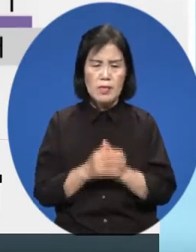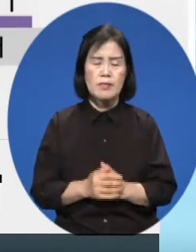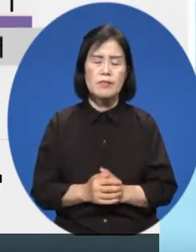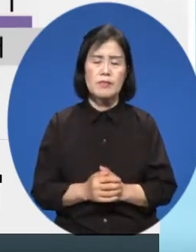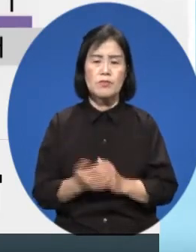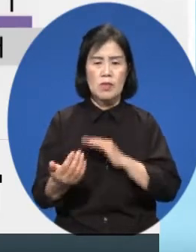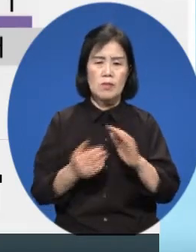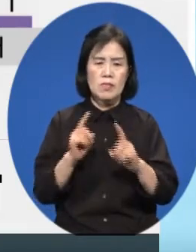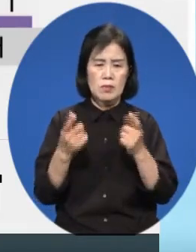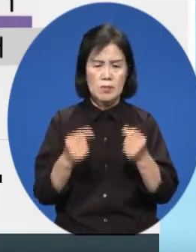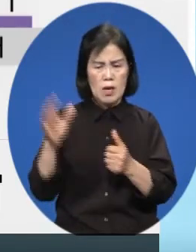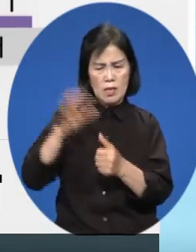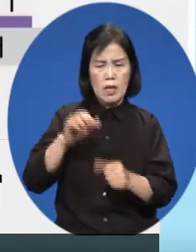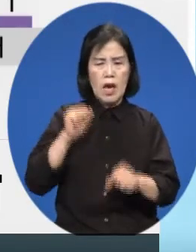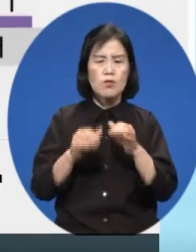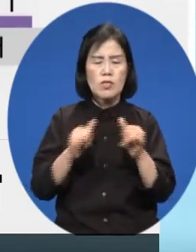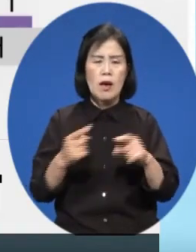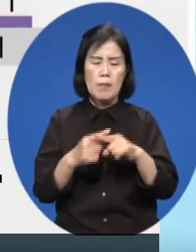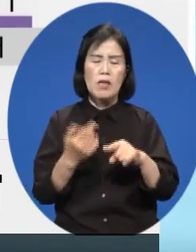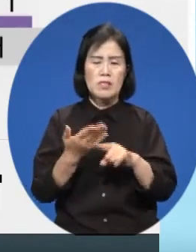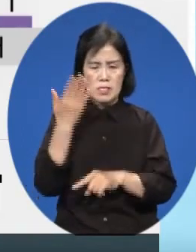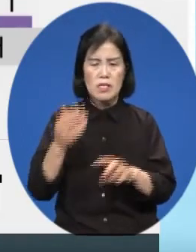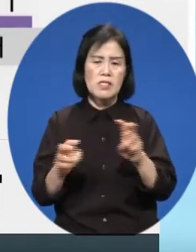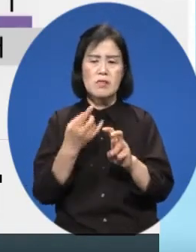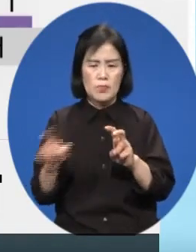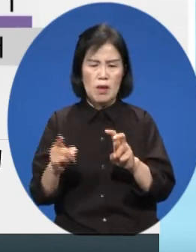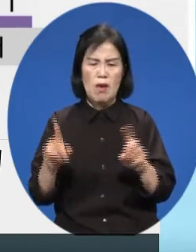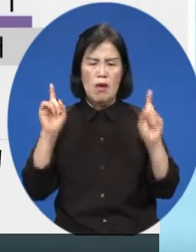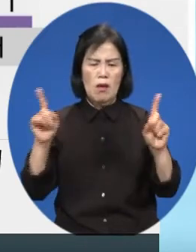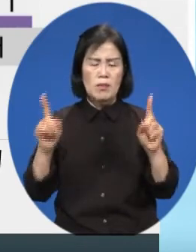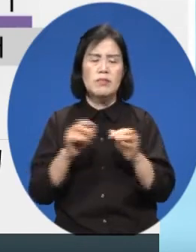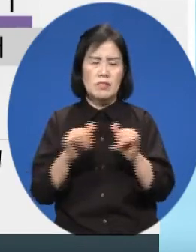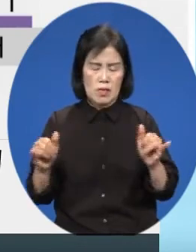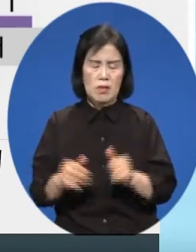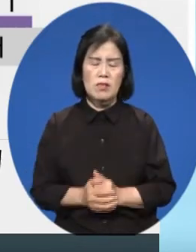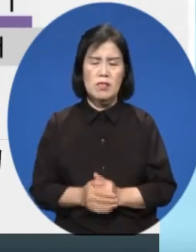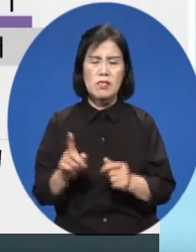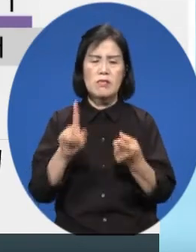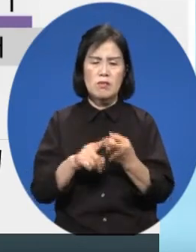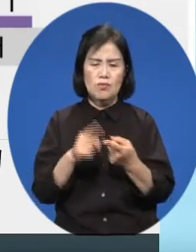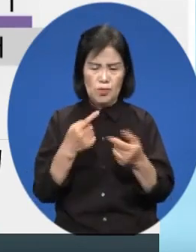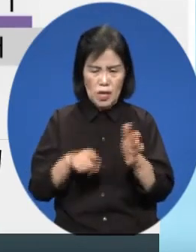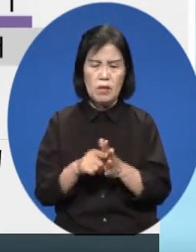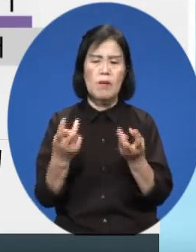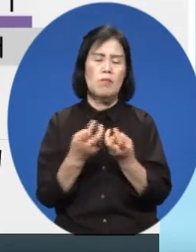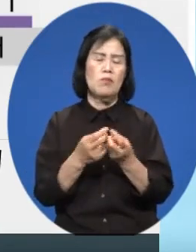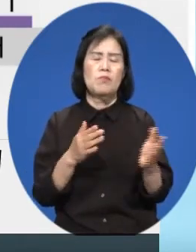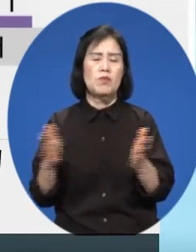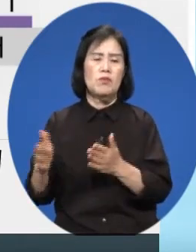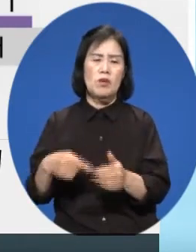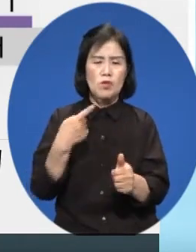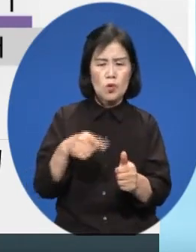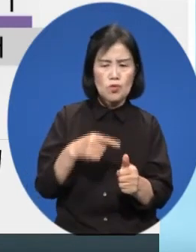말씀드렸지만 학대 행위 자 절반 이상이 20대 그리고 무직자 라는 점에 있어서 이들에 대한 대책이 필요하다 볼 수가 있습니다 이들에 대한 뭐